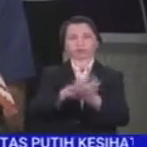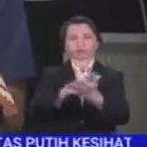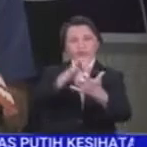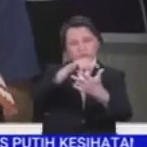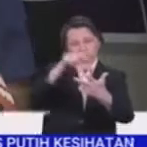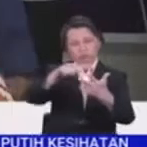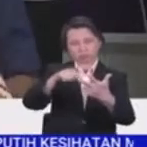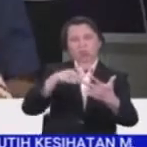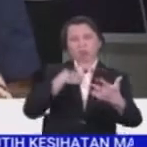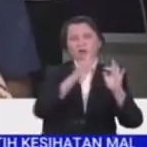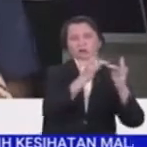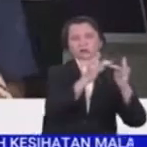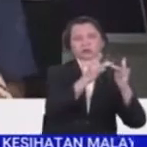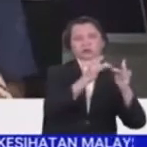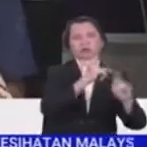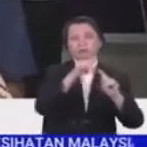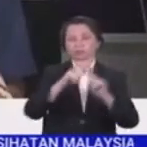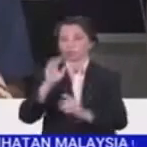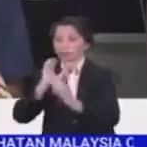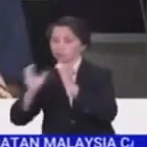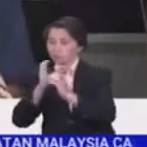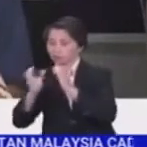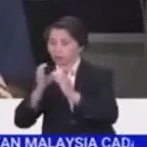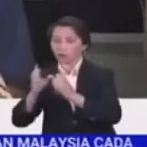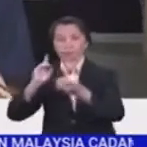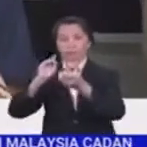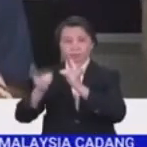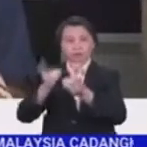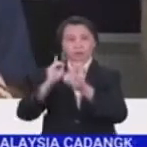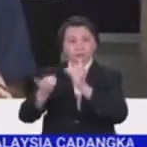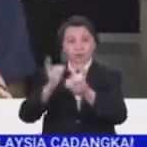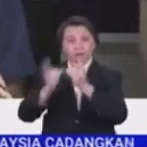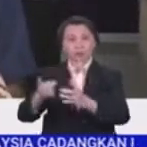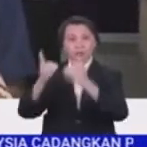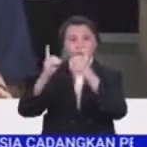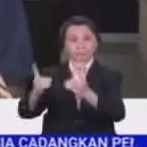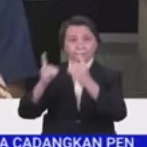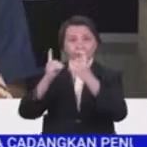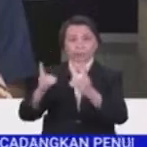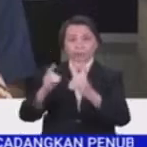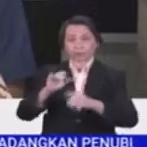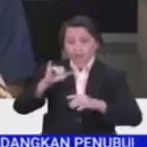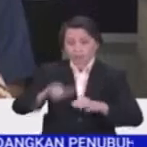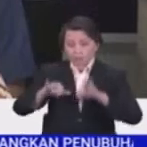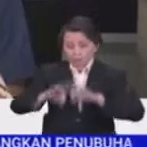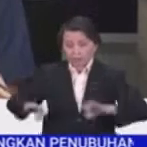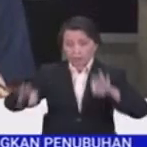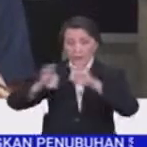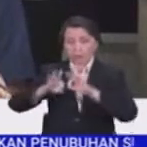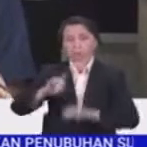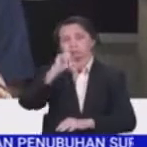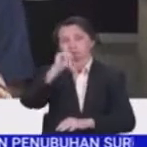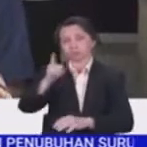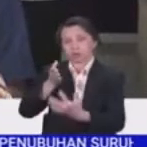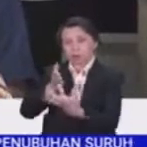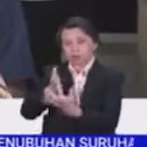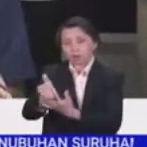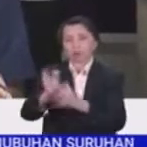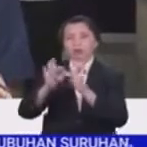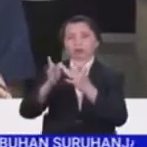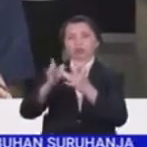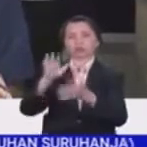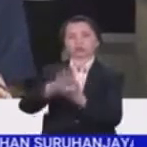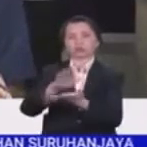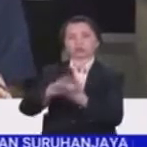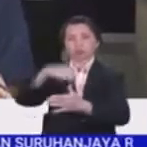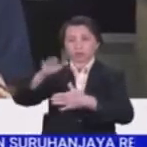tempat. Namun begitu, apabila kita bercakap tentang pendigitalan pendidikan, perkara paling penting adalah untuk memastikan akses internet di sekolah